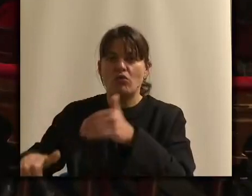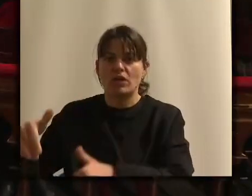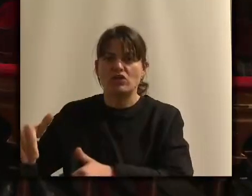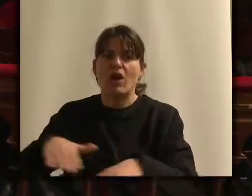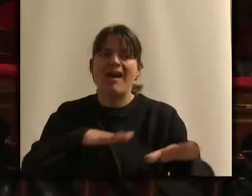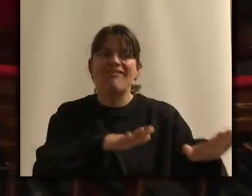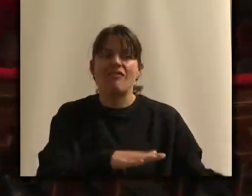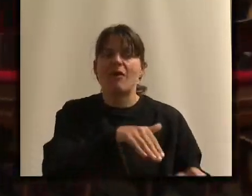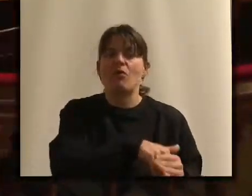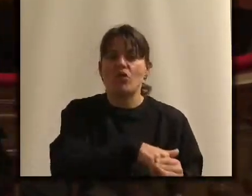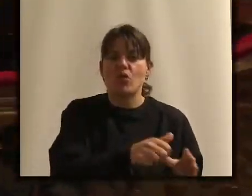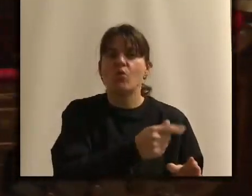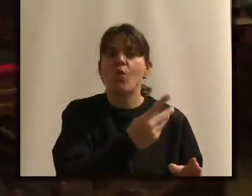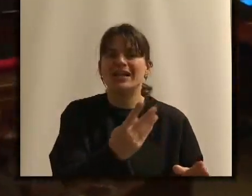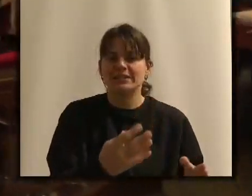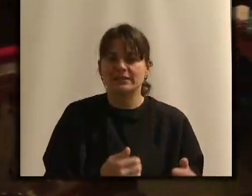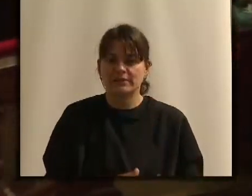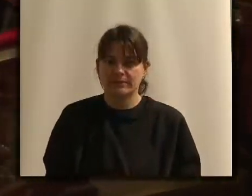Vots a favor?